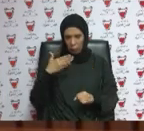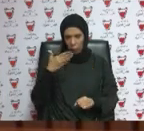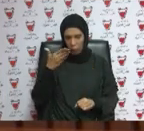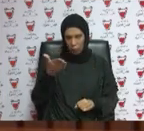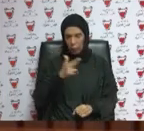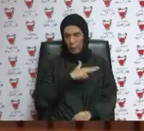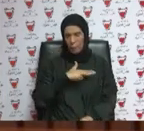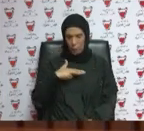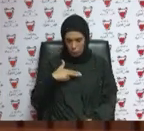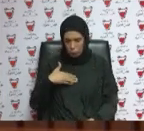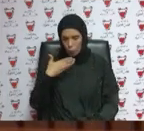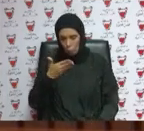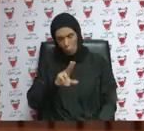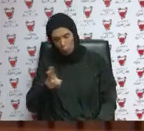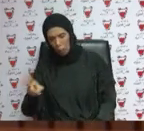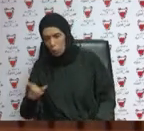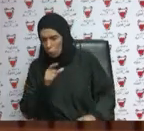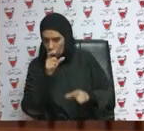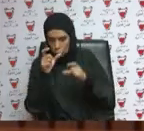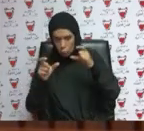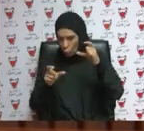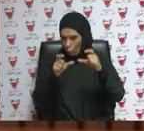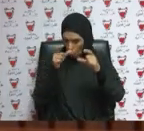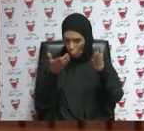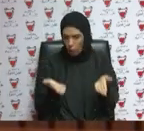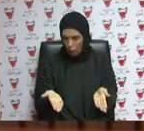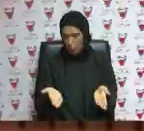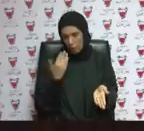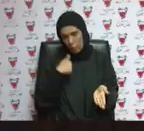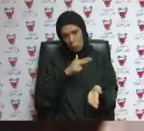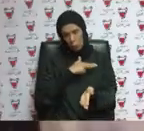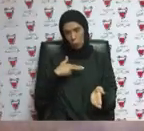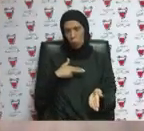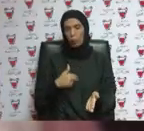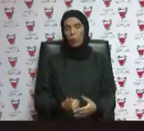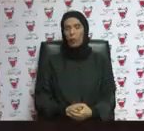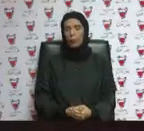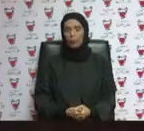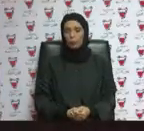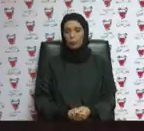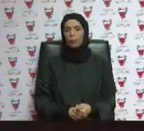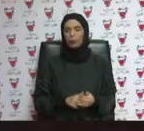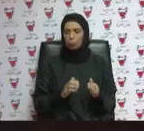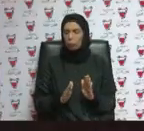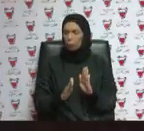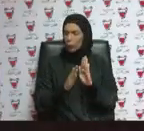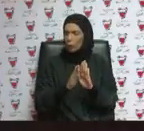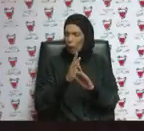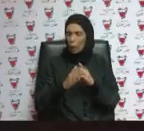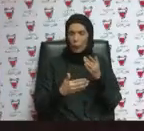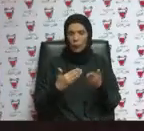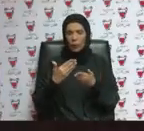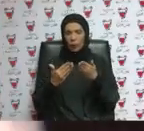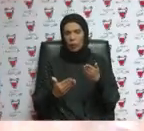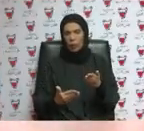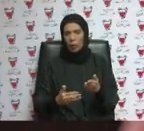الموقرة طرحت العديد من المبادرات، هناك 8 مبادرات، وهناك كذلك مجموعة من الحوافز المالية، دعم صندوق السيولة، الآن توجيه